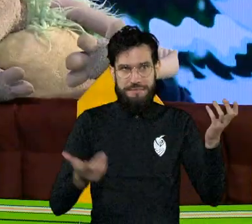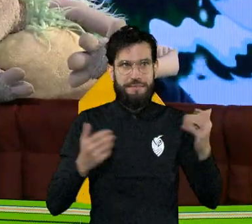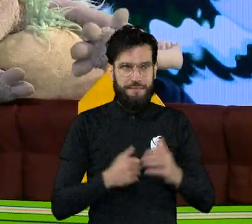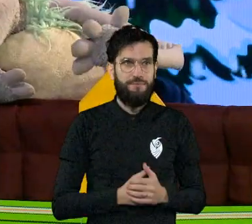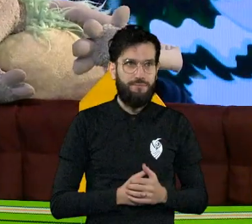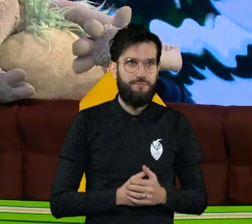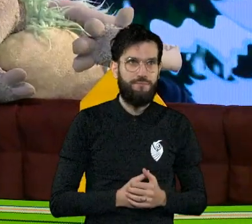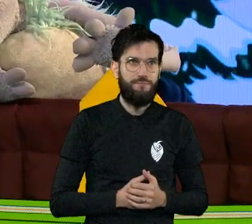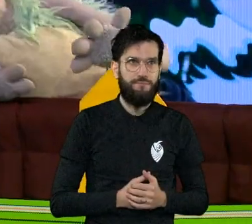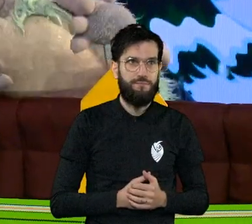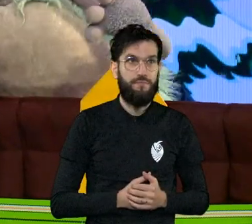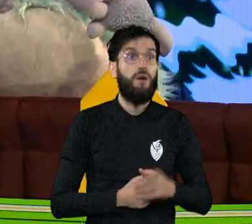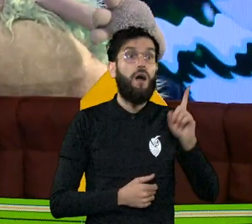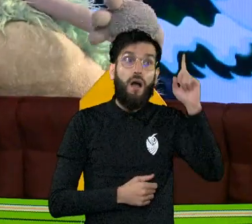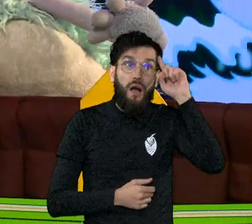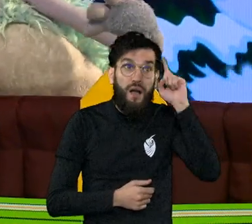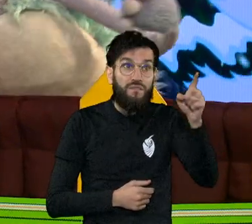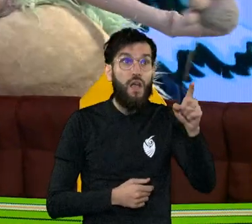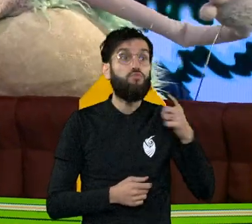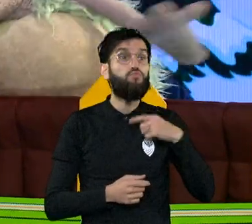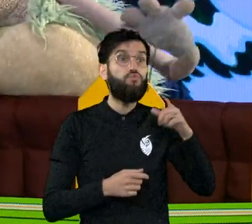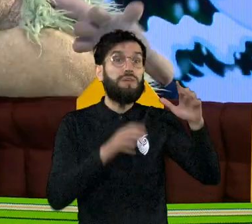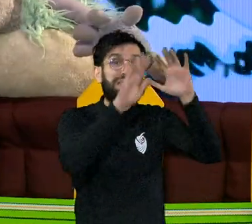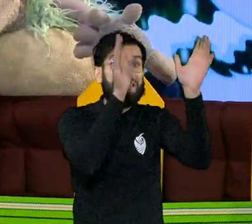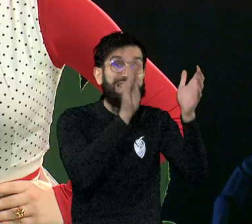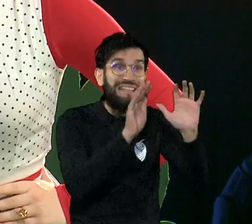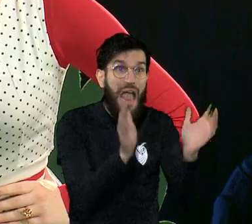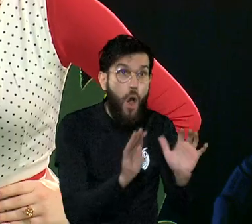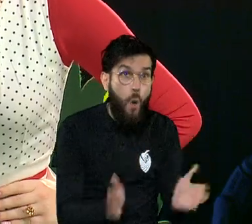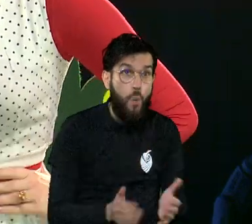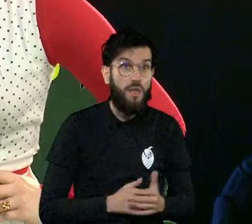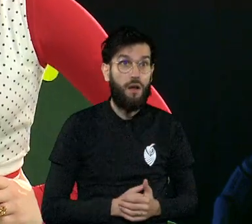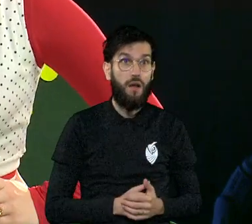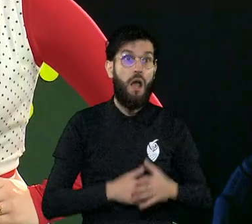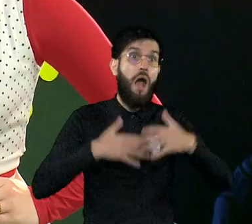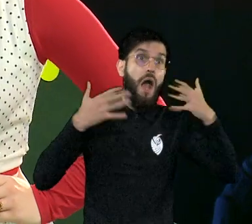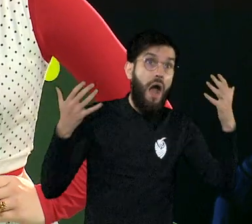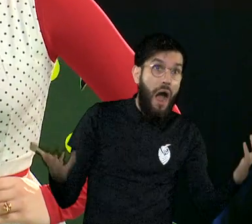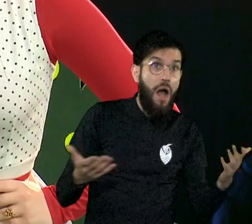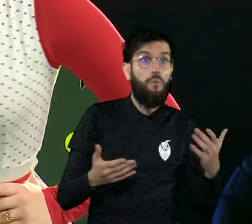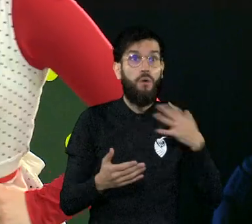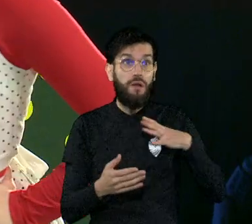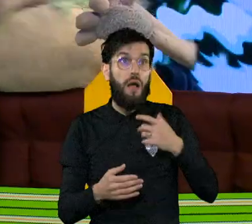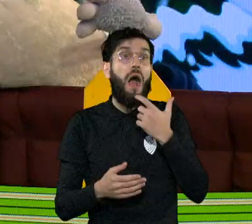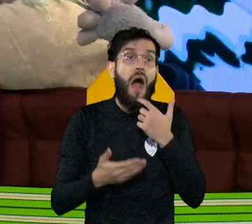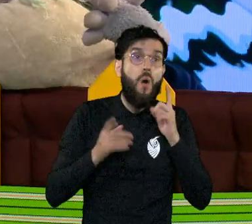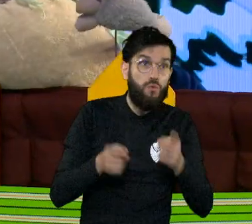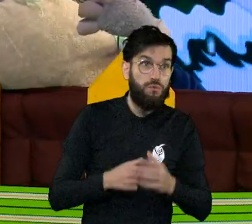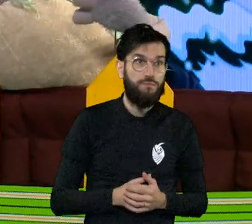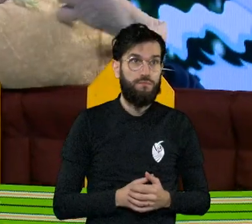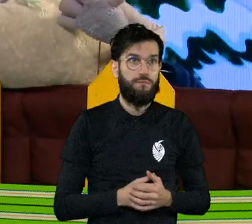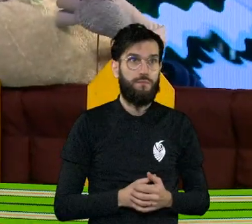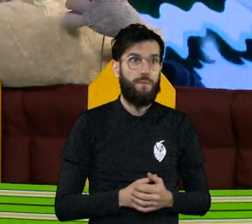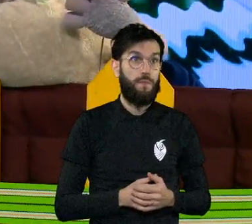Kto z vás si už tento rok stával snehuliaka? Alebo kto z vás sa už bol korčulovať alebo sánkovať? No